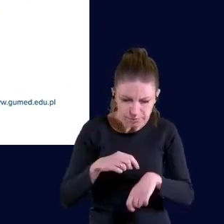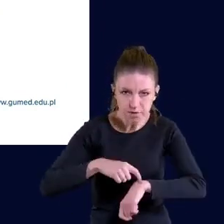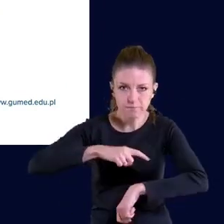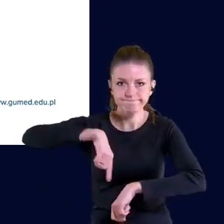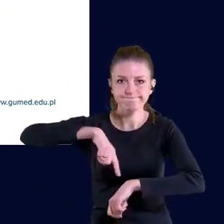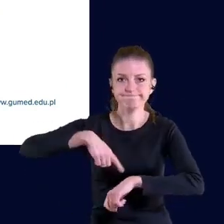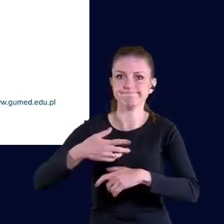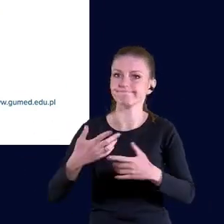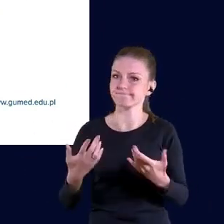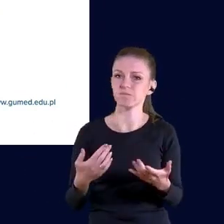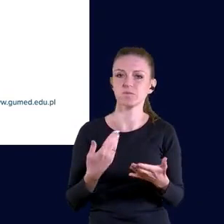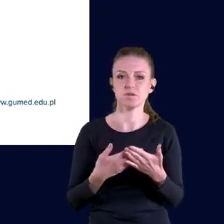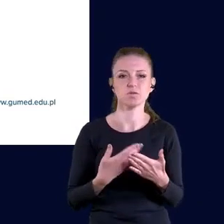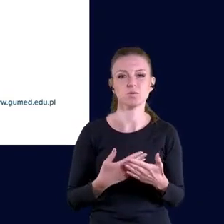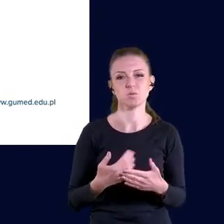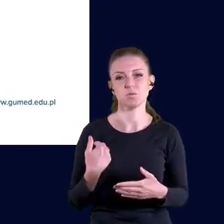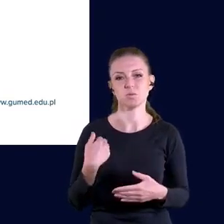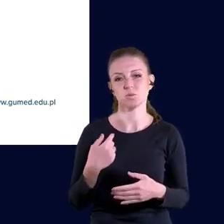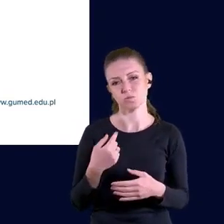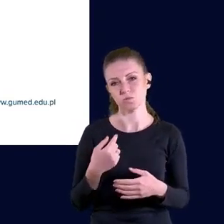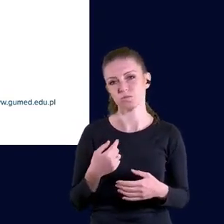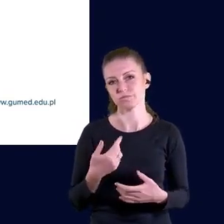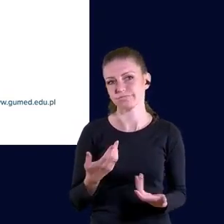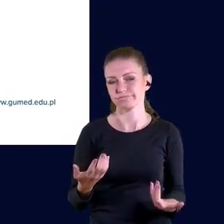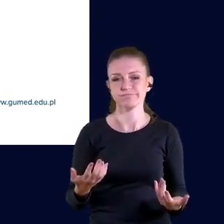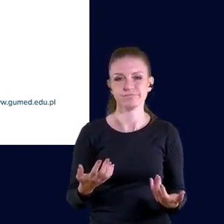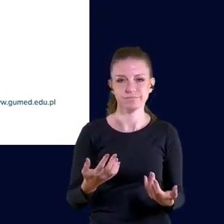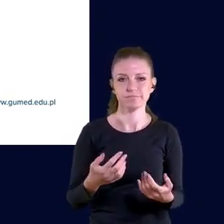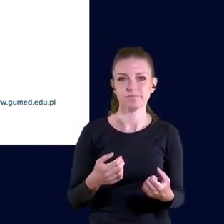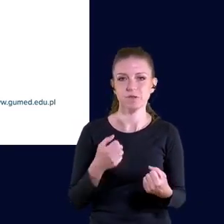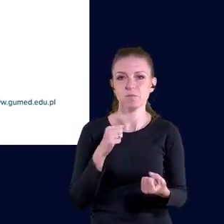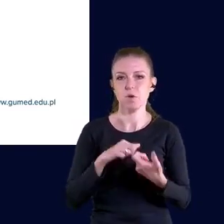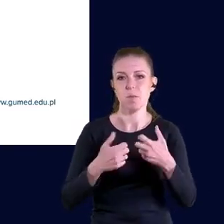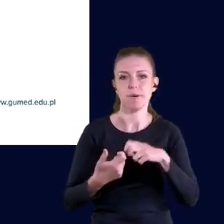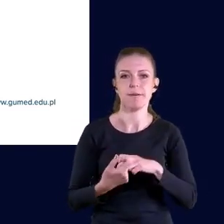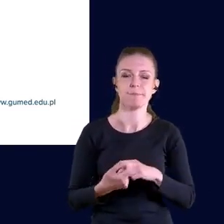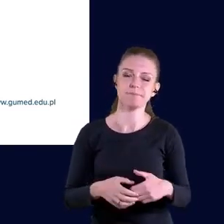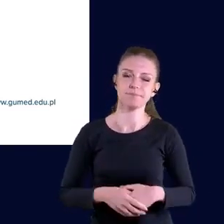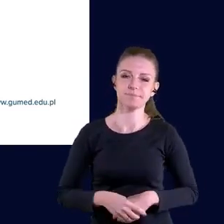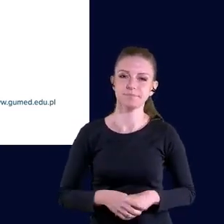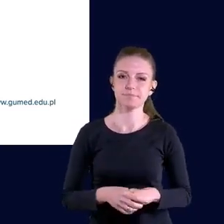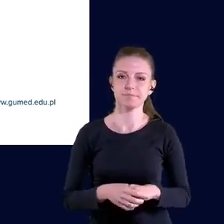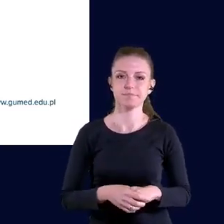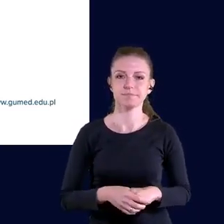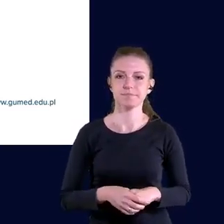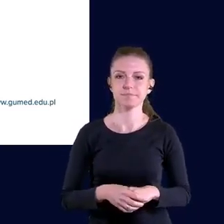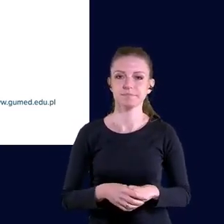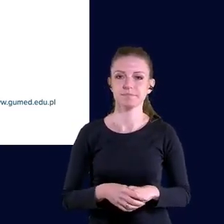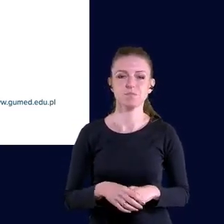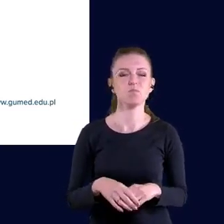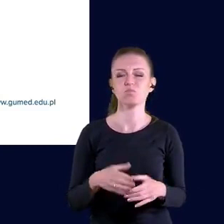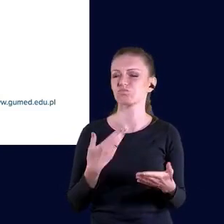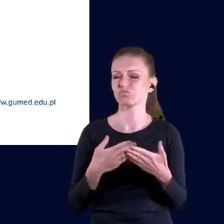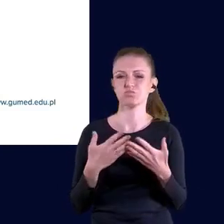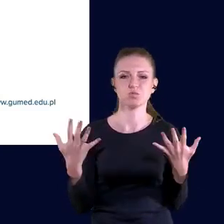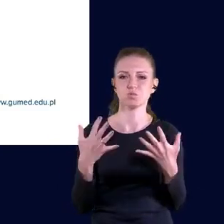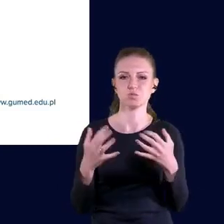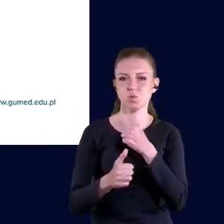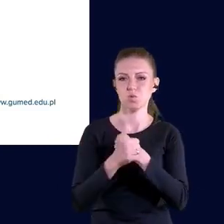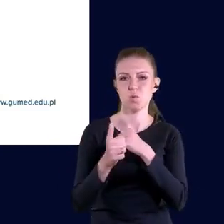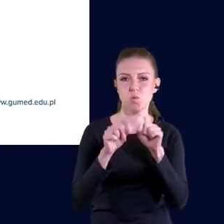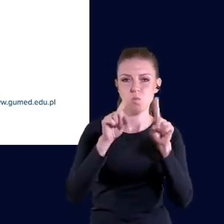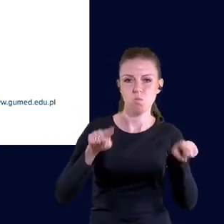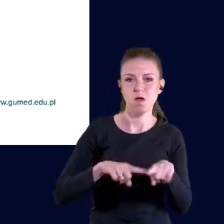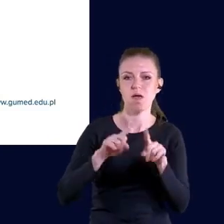pracy Bardzo czasochłonne w ograniczonym czasie w odniesieniu do wielu dokumentów to